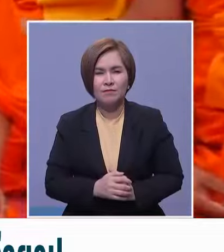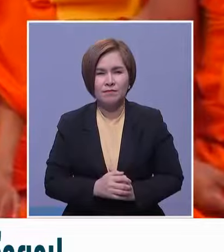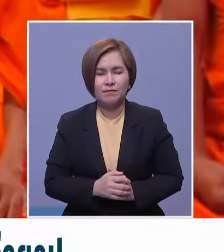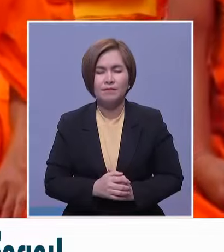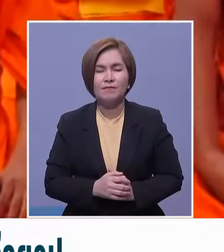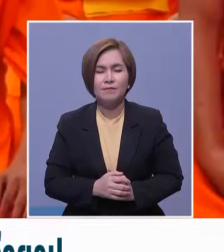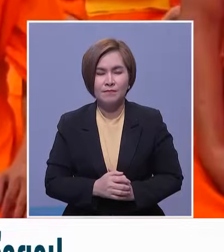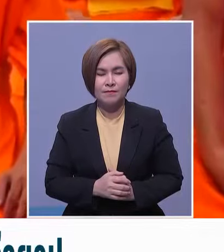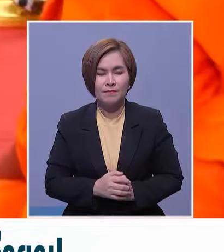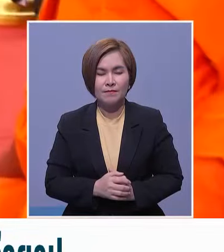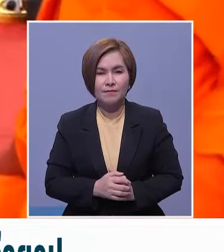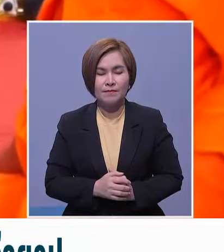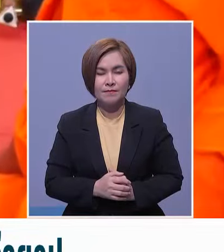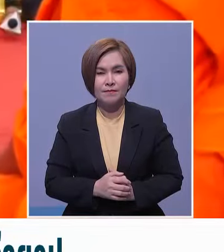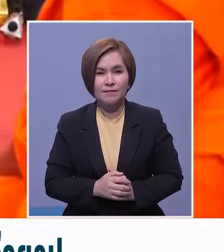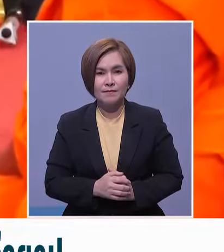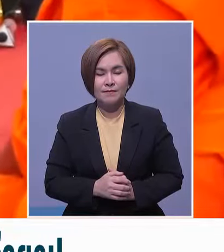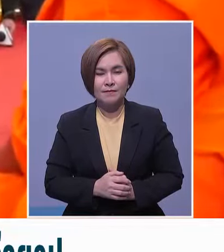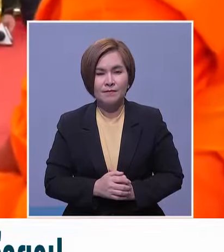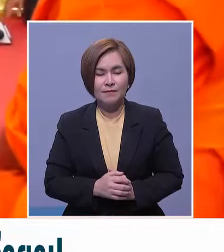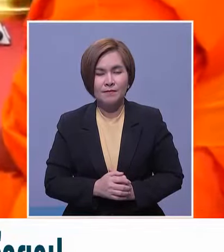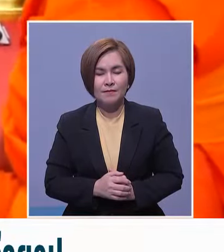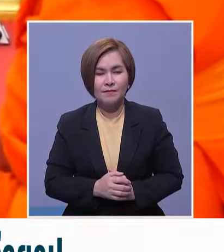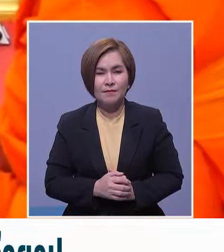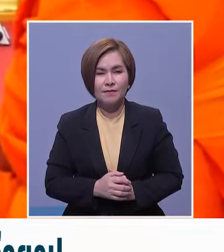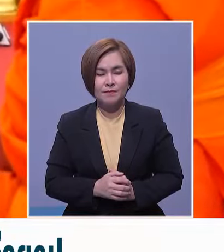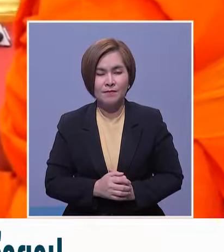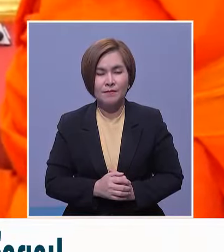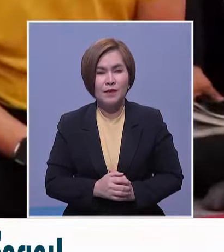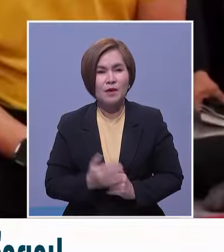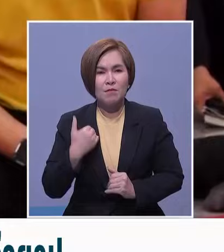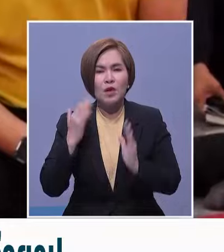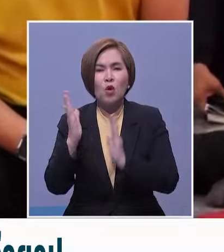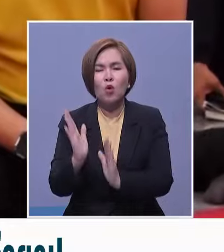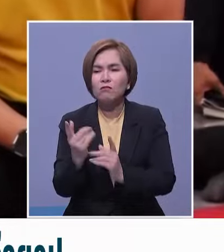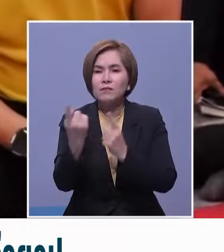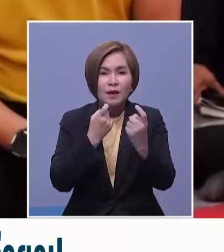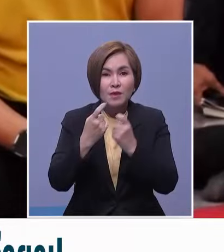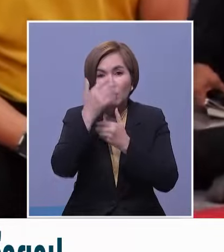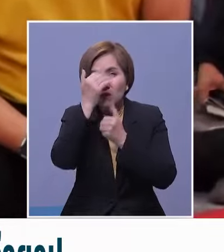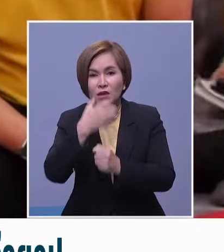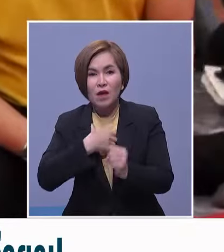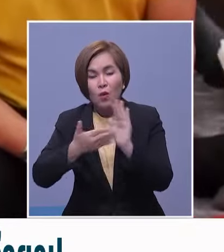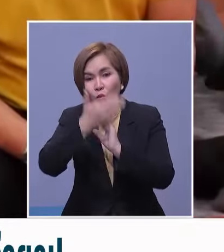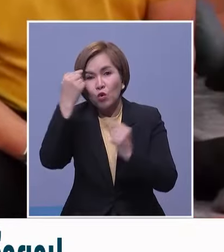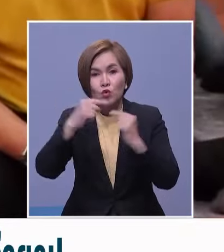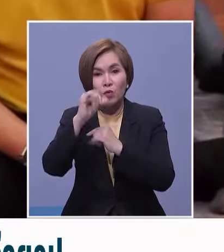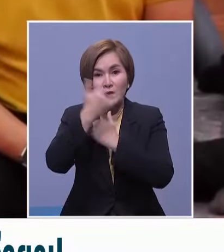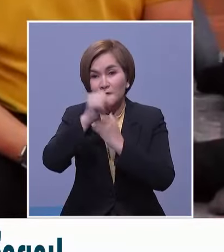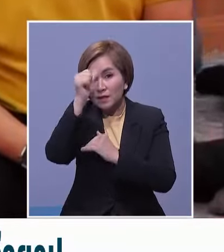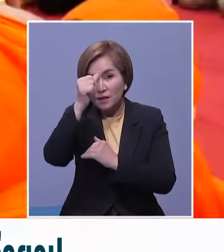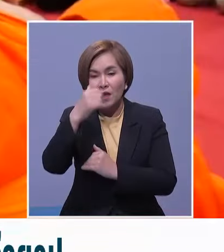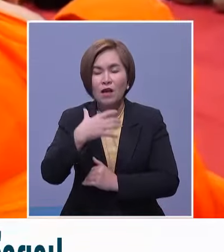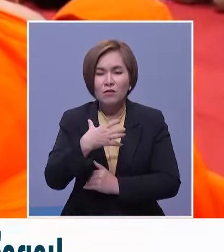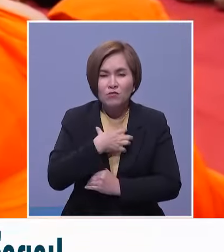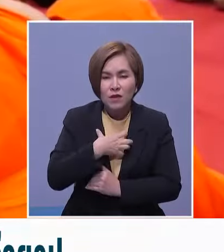งว่ามีพี่ๆนะครับถามว่าอยากจะไปบวชที่อินเดียไหมนะครับ